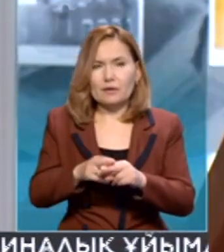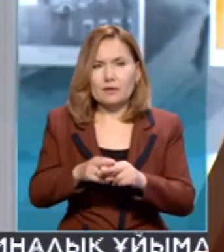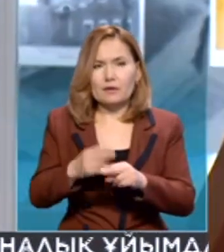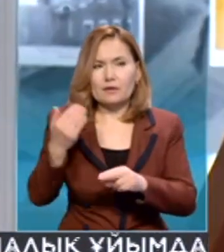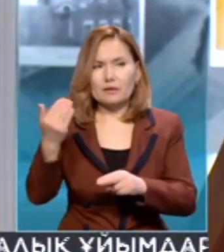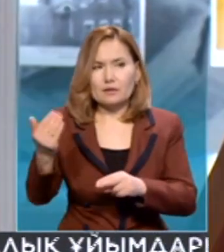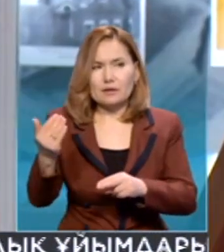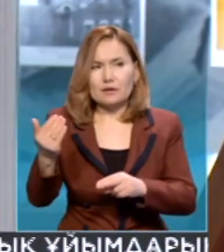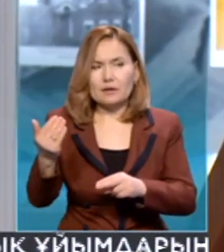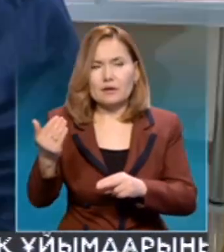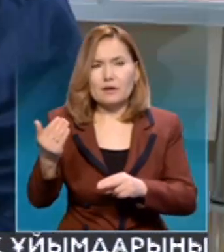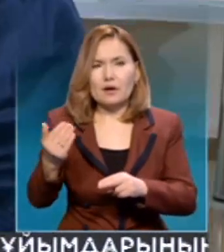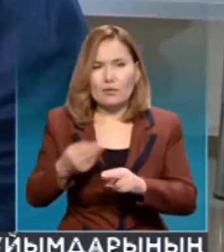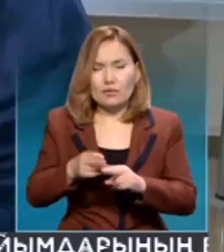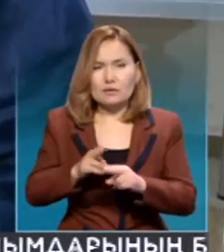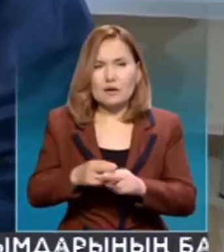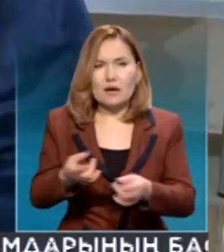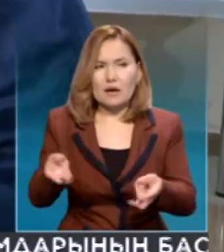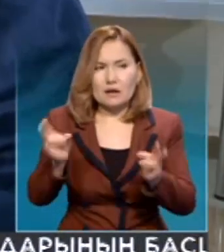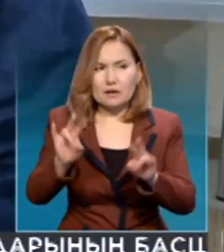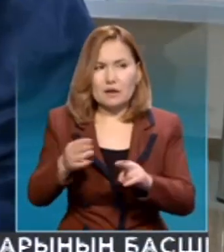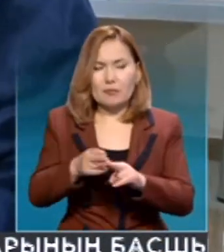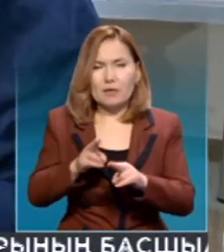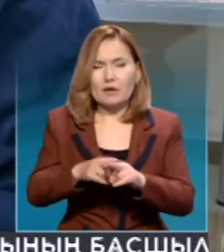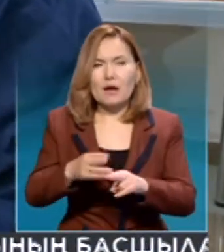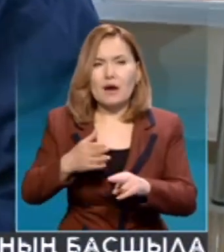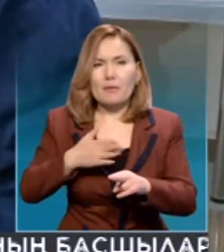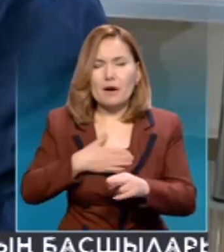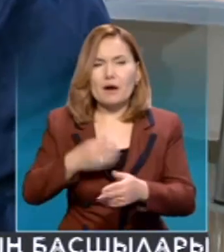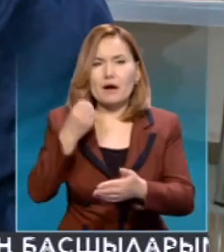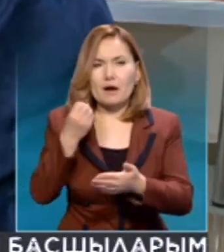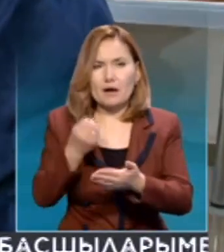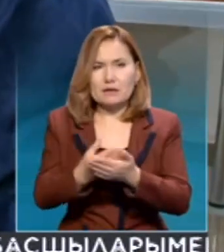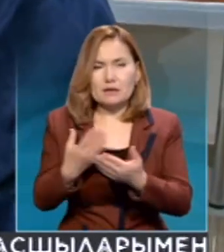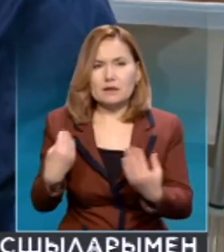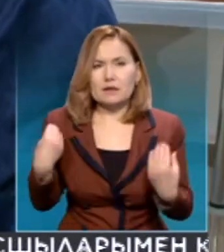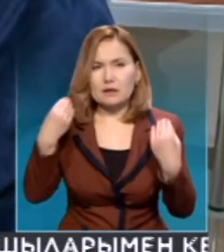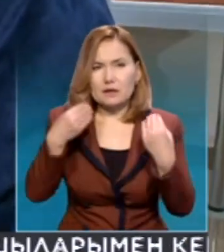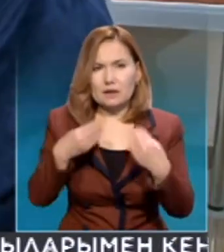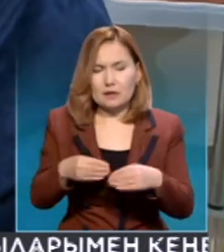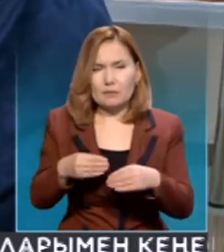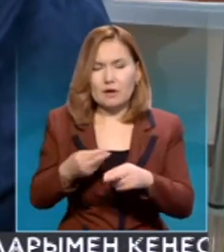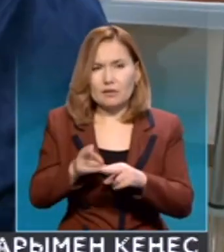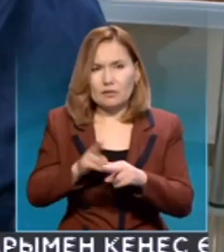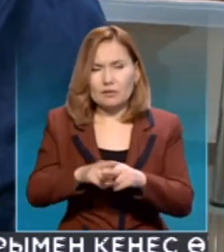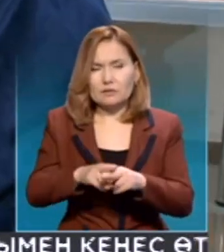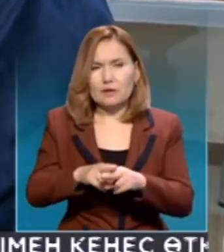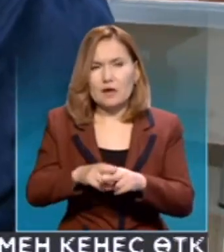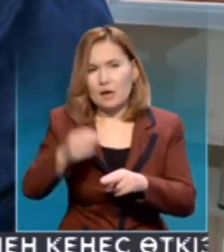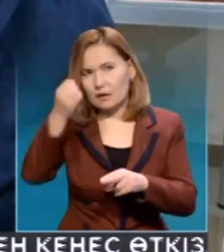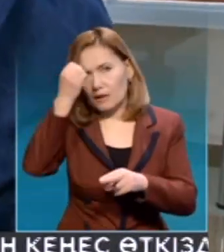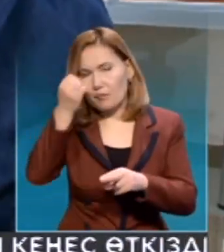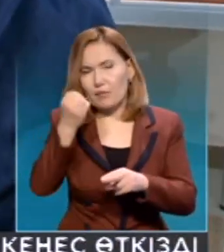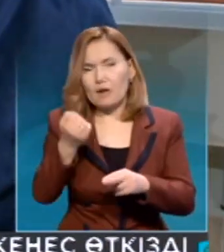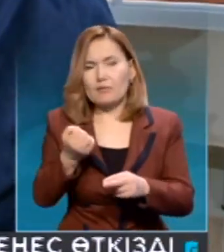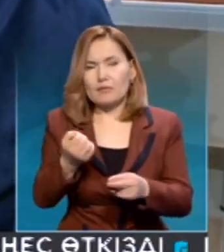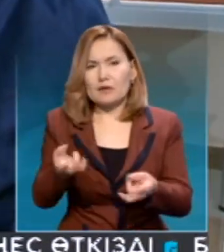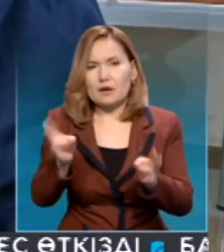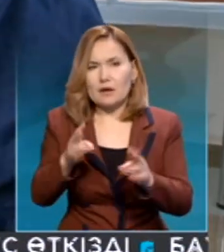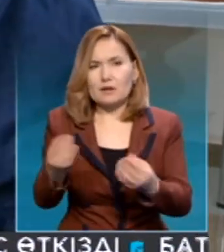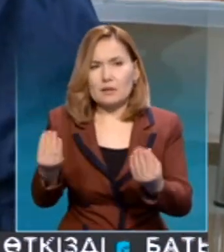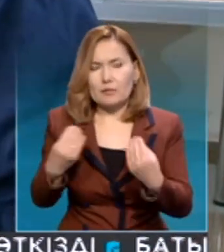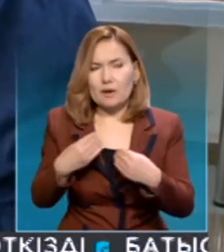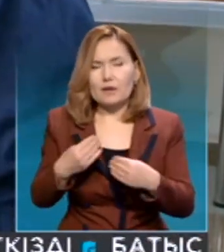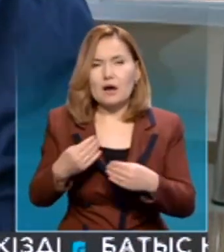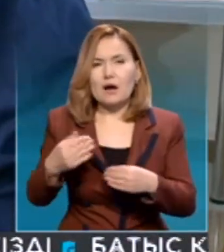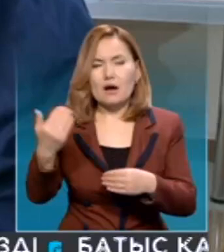кісіден сол. Мынау маған бір қасиетті киім болды. Мұны ол кісі қайтыс болғаннан